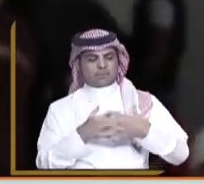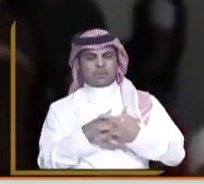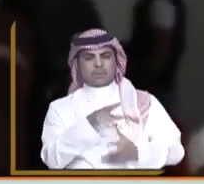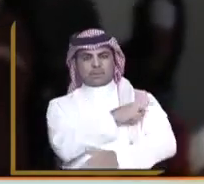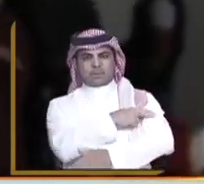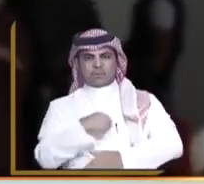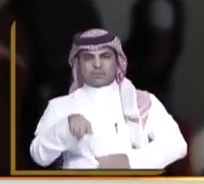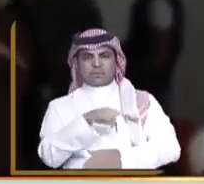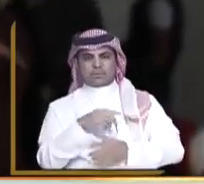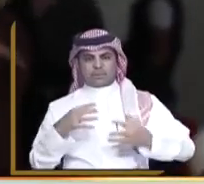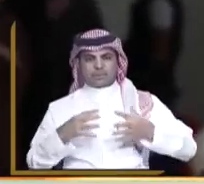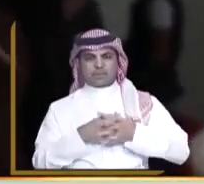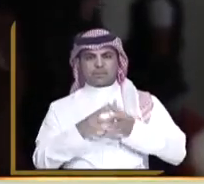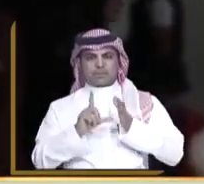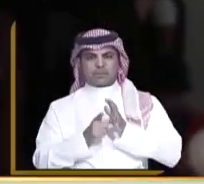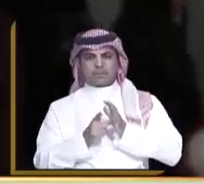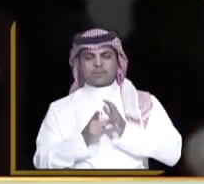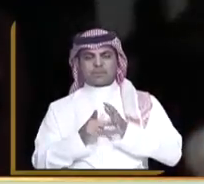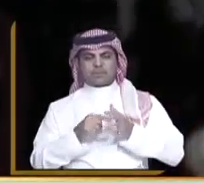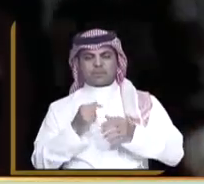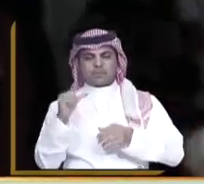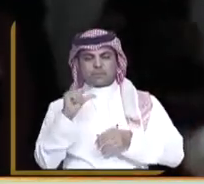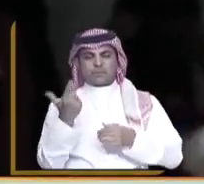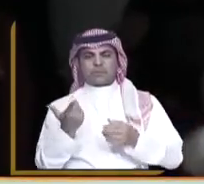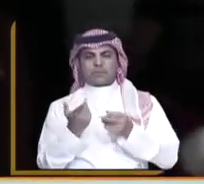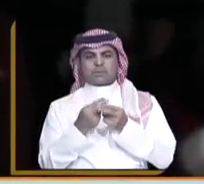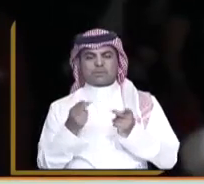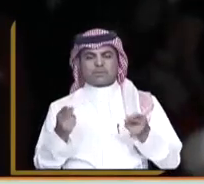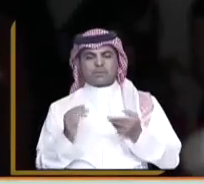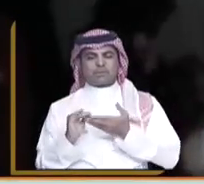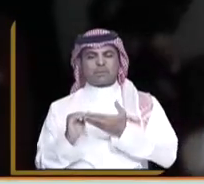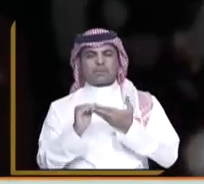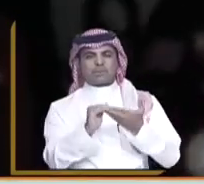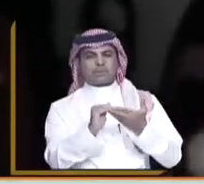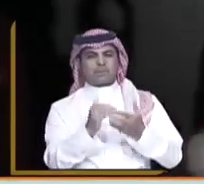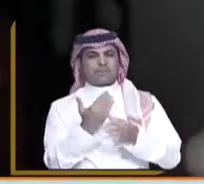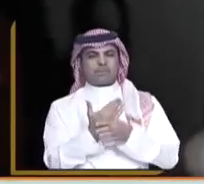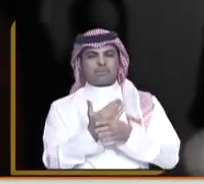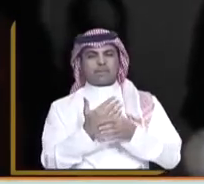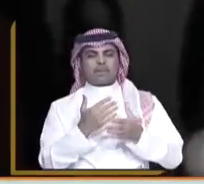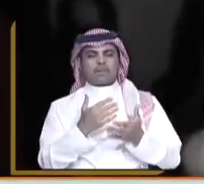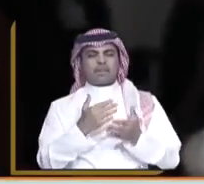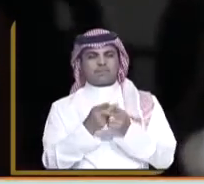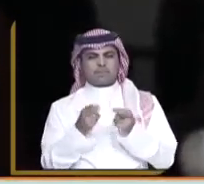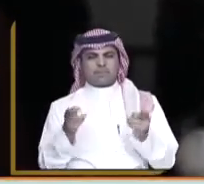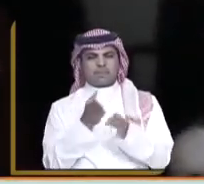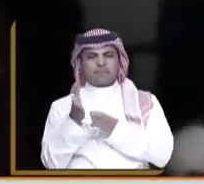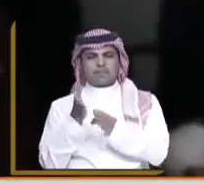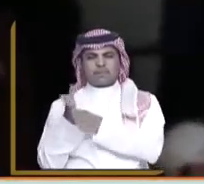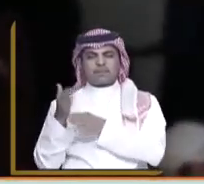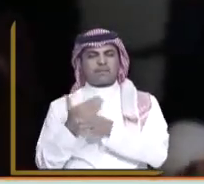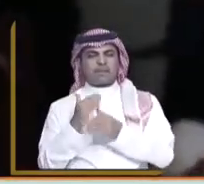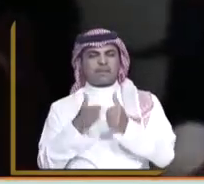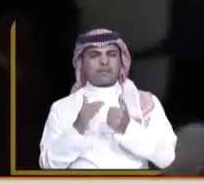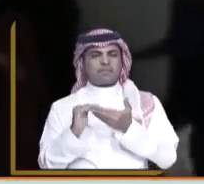اخواني وزملائي ونخبه من المهندسين والاطباء والمختصين في مجالات متعدده بهدف